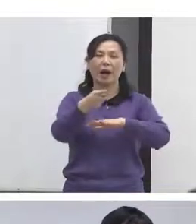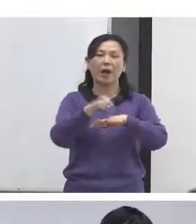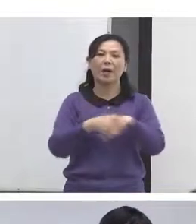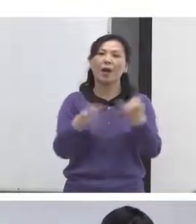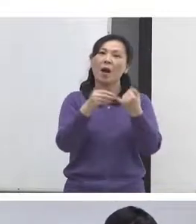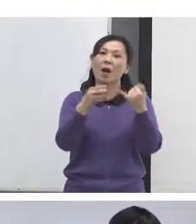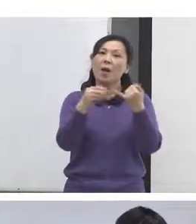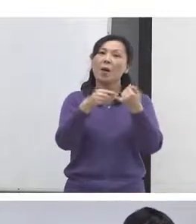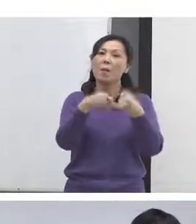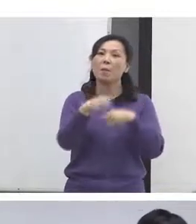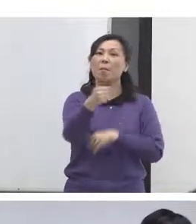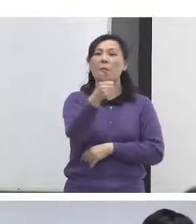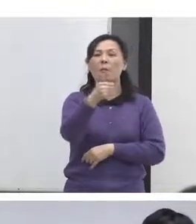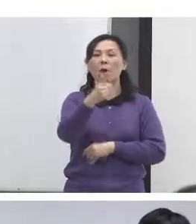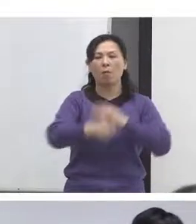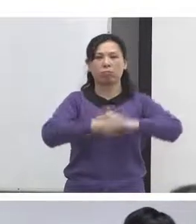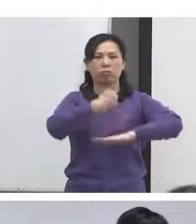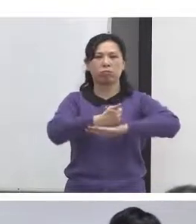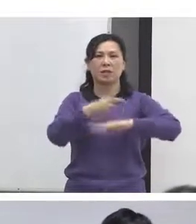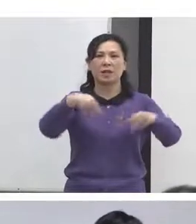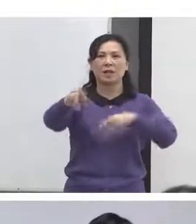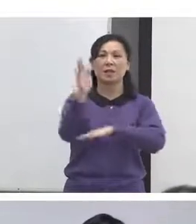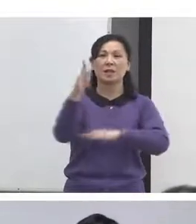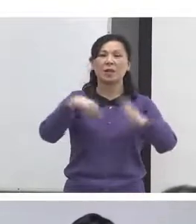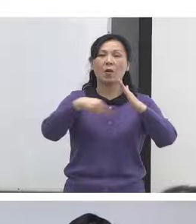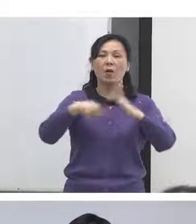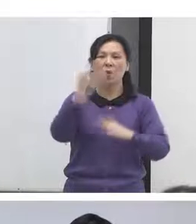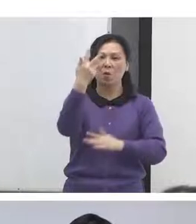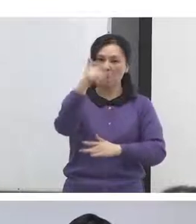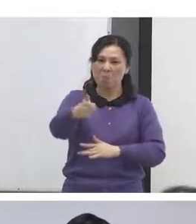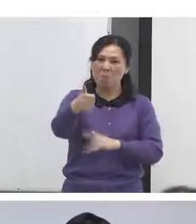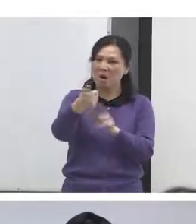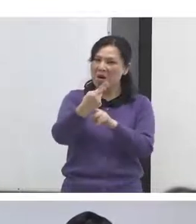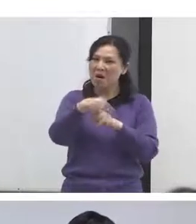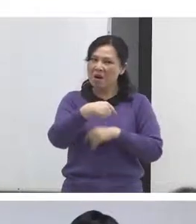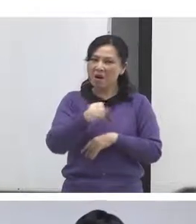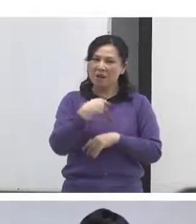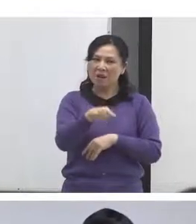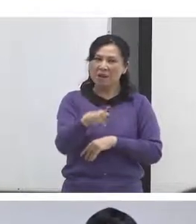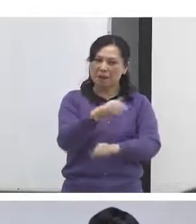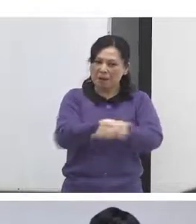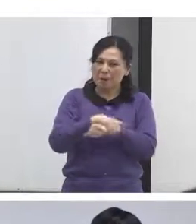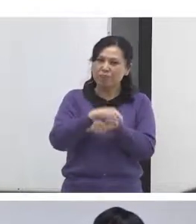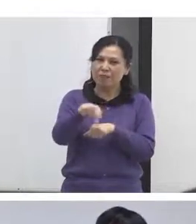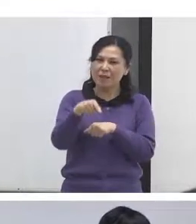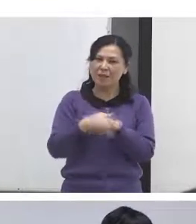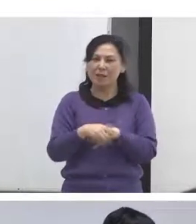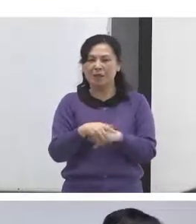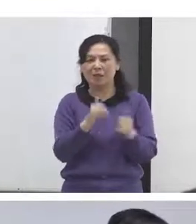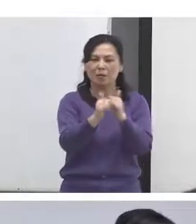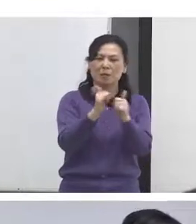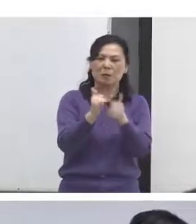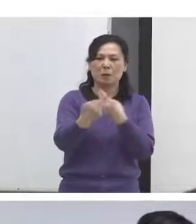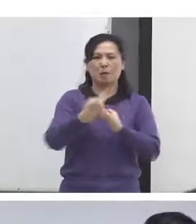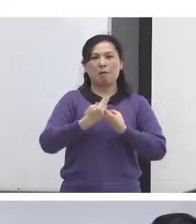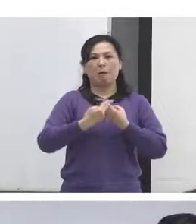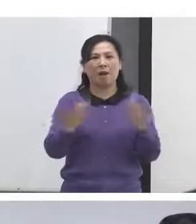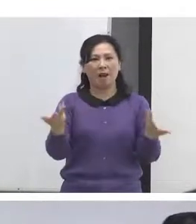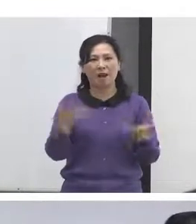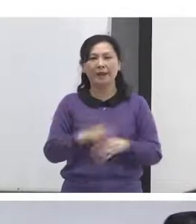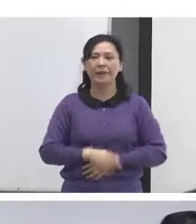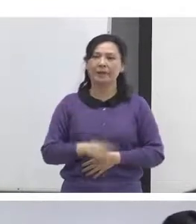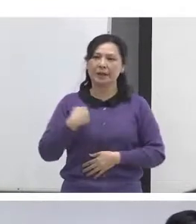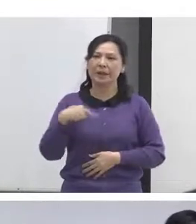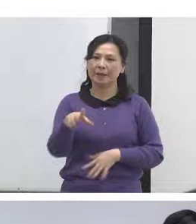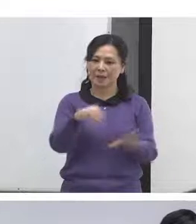是想要来解救就是低迷的那个就是整个选情的，或者是说大家对于执政团队的那种绝望。所以他那时候提的就是开